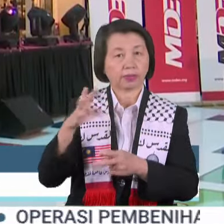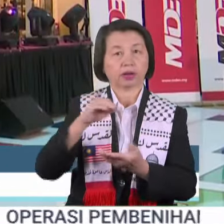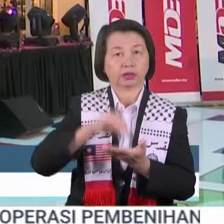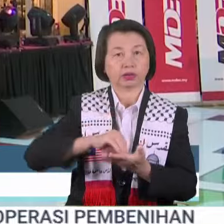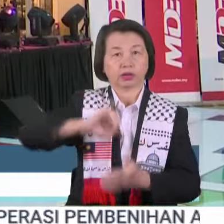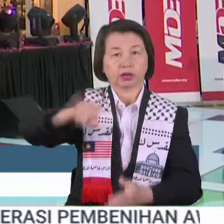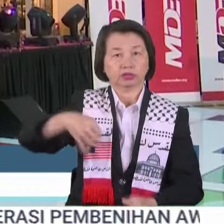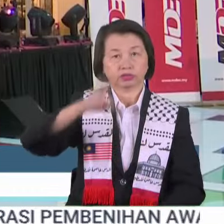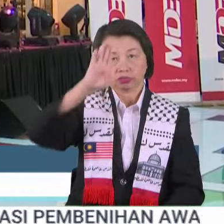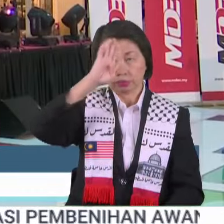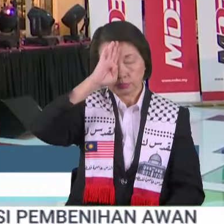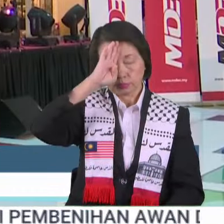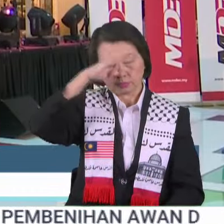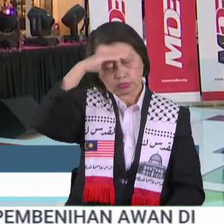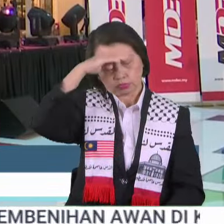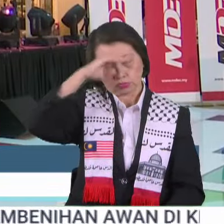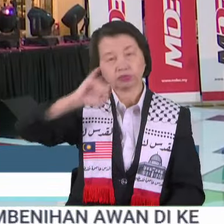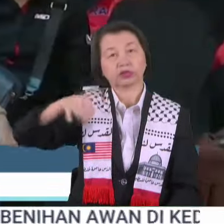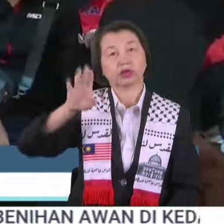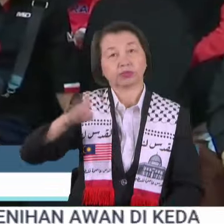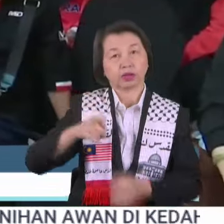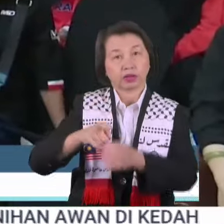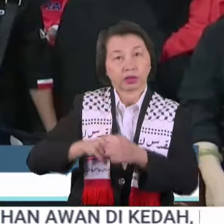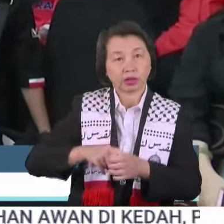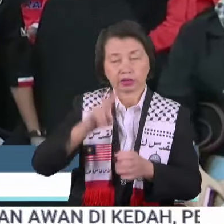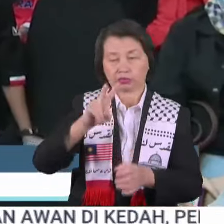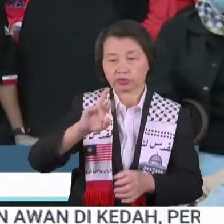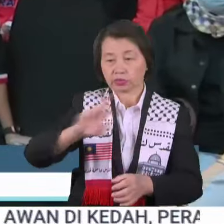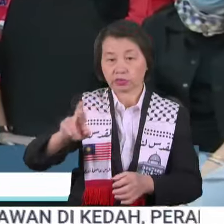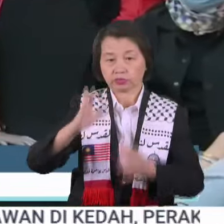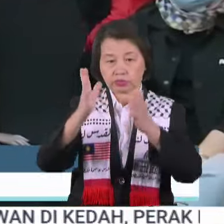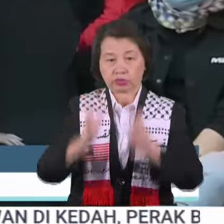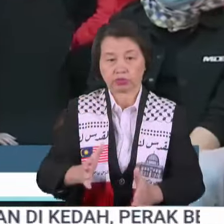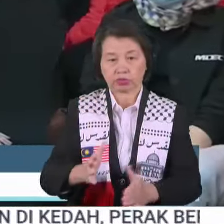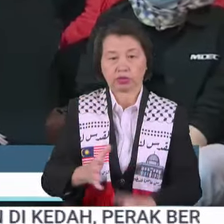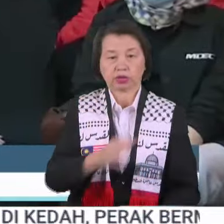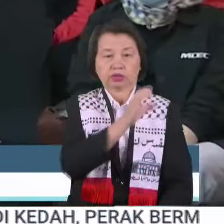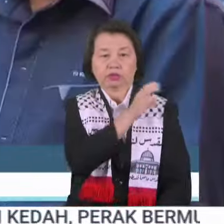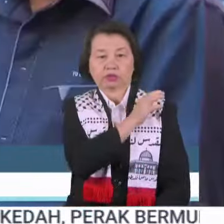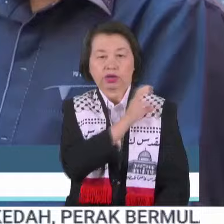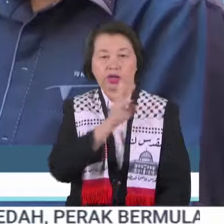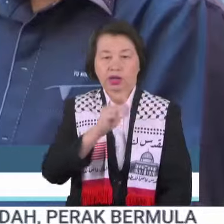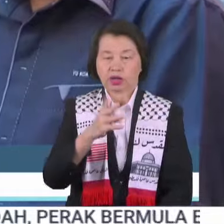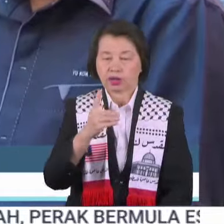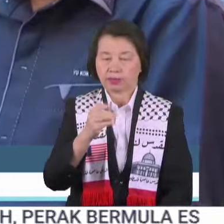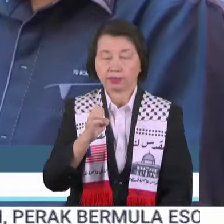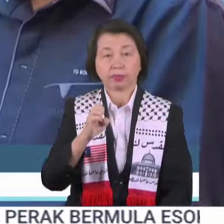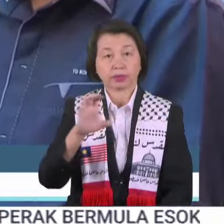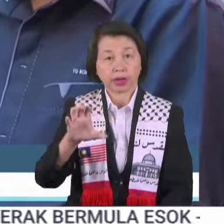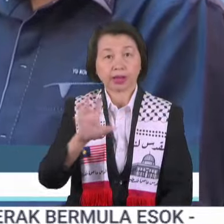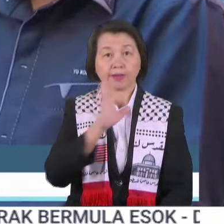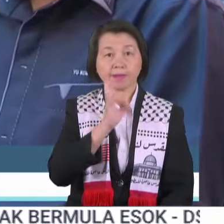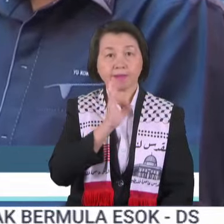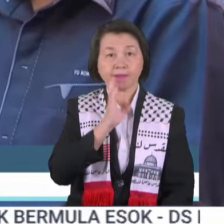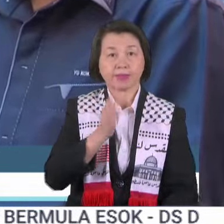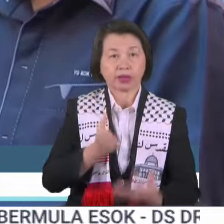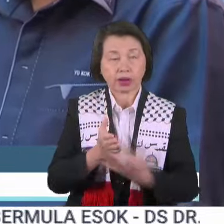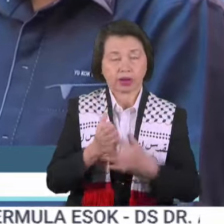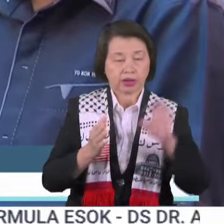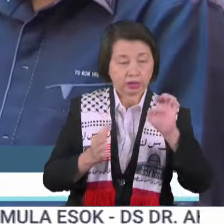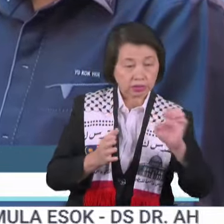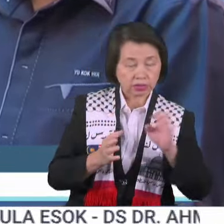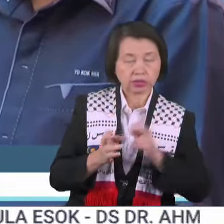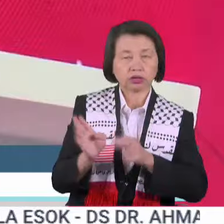di Johor Bahru, menarik lebih 2,000 pengunjung. Pengerusi MDEC Said Ibrahim Said Noh berkata, melalui